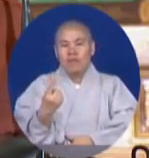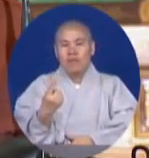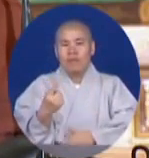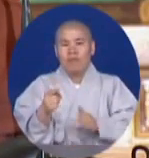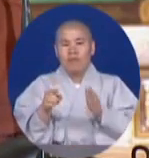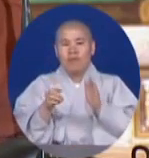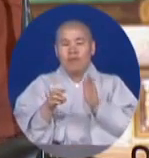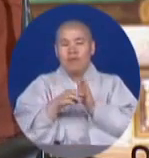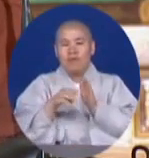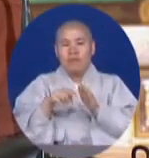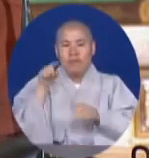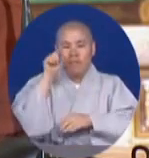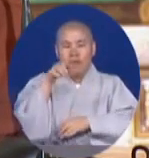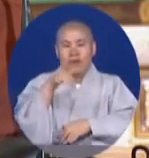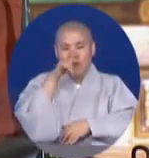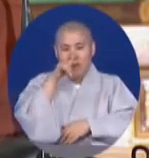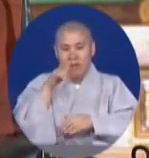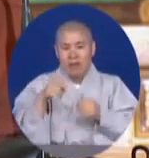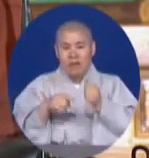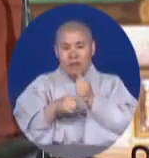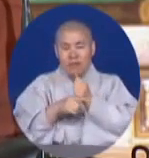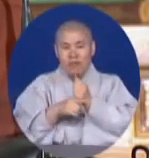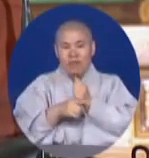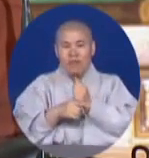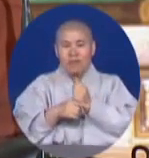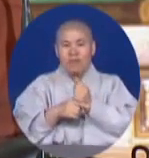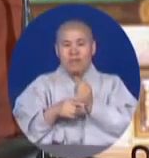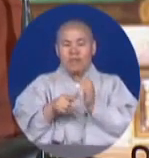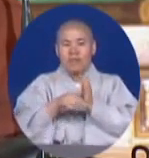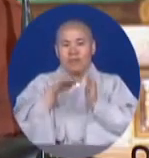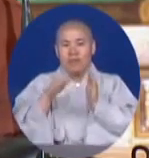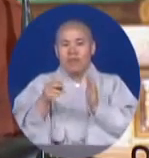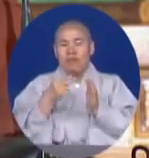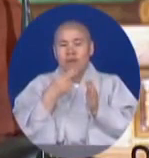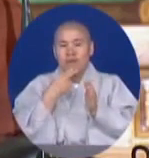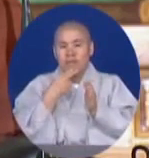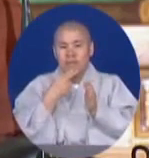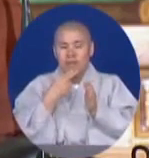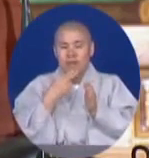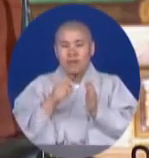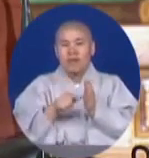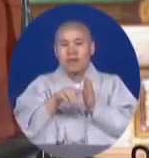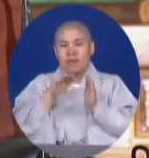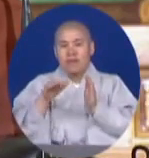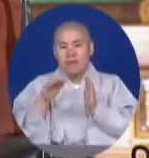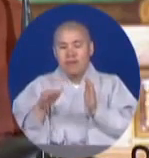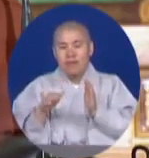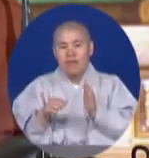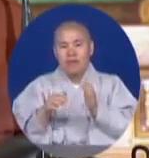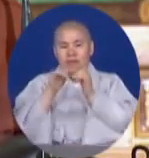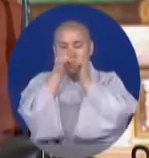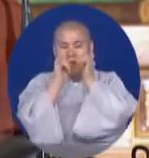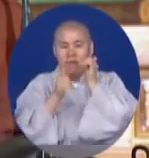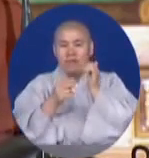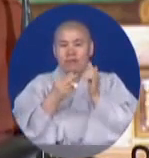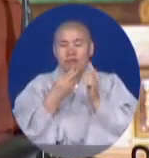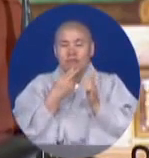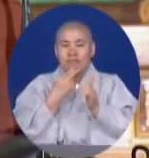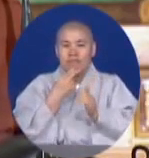있다라고 해가지고 겁이라고도 합니다. 이건 세월 없는 세월. 세월 없이 역사 없이